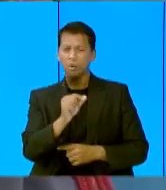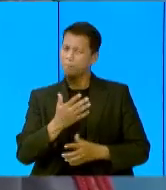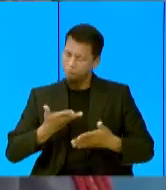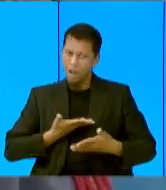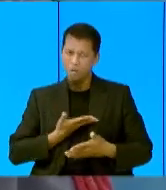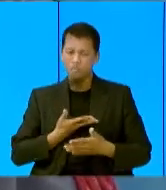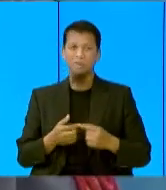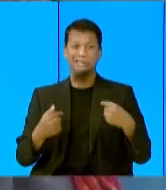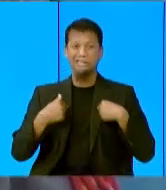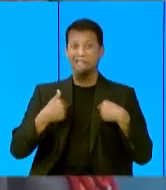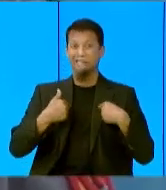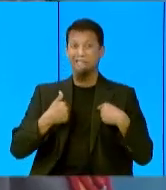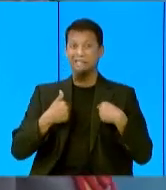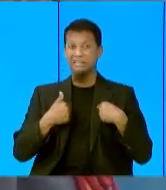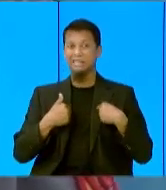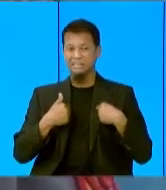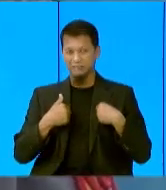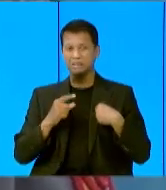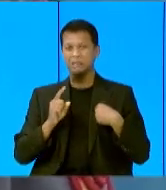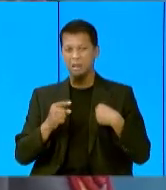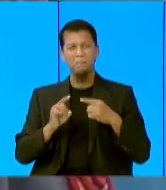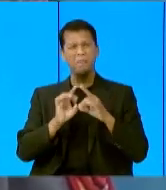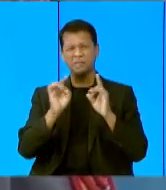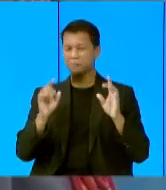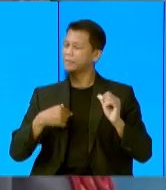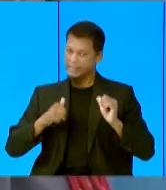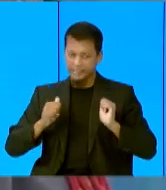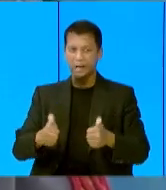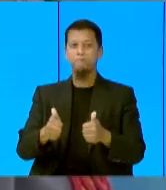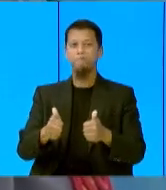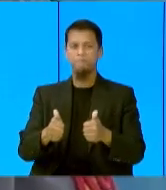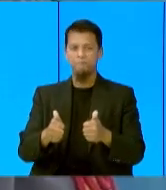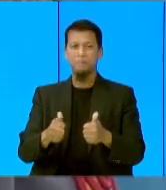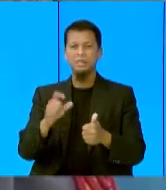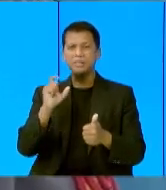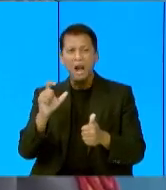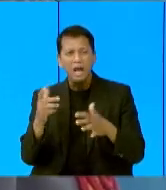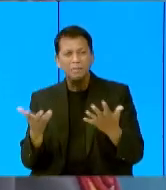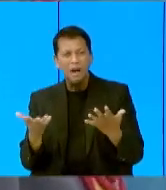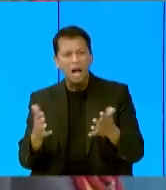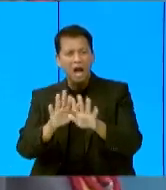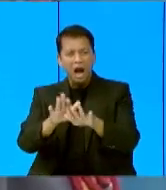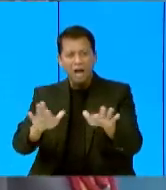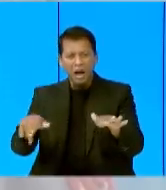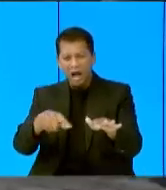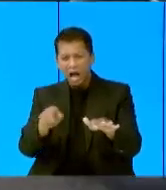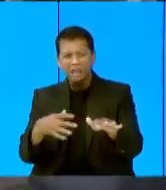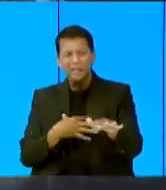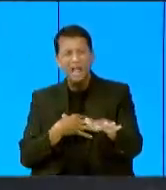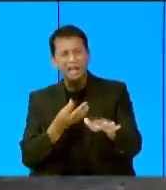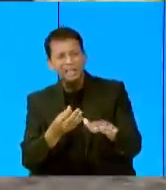saya mempersiapkan segala sesuatunya, bagaimana trik-trik pendekatan terhadap anak-anak ini agar mau ke